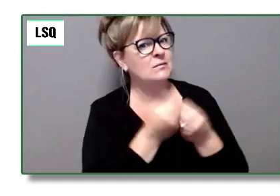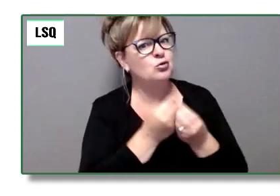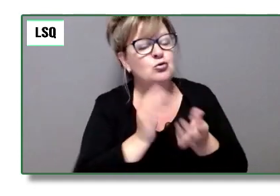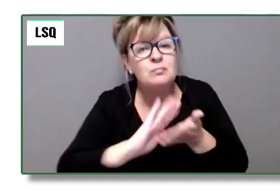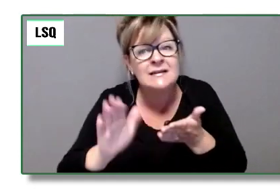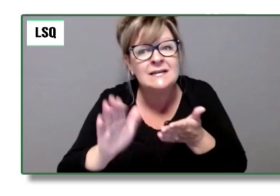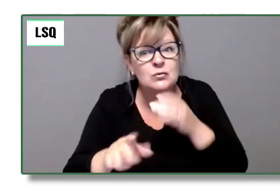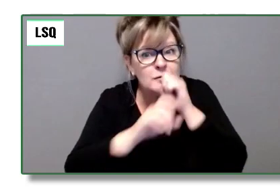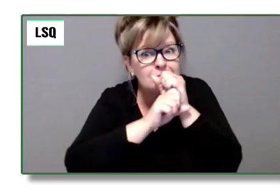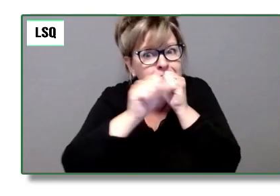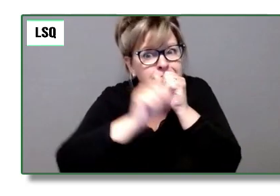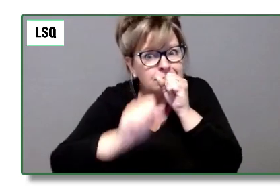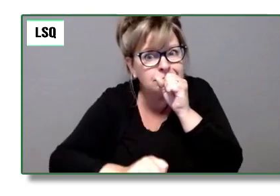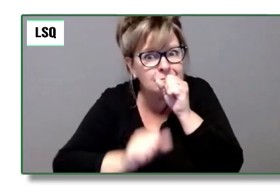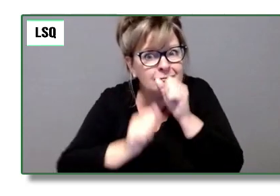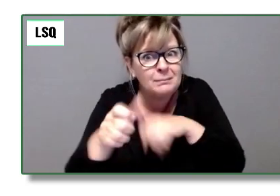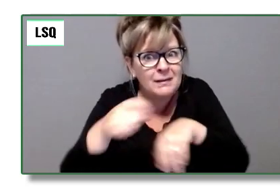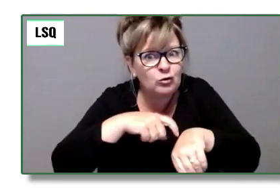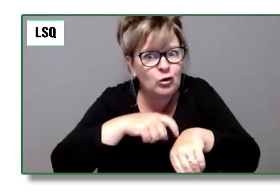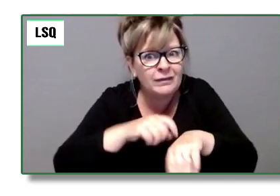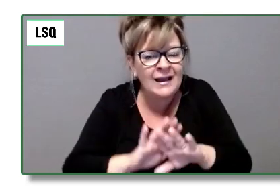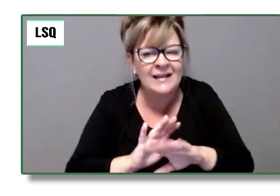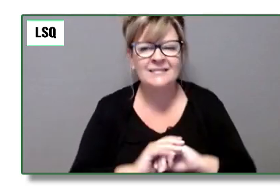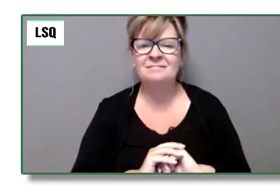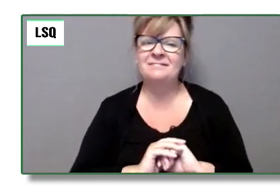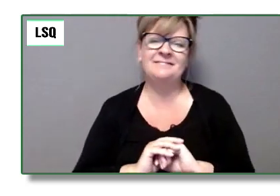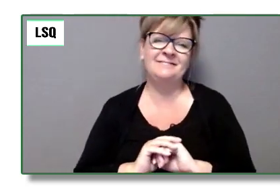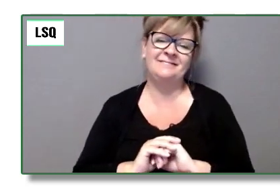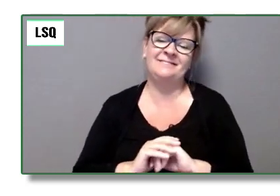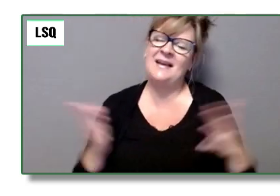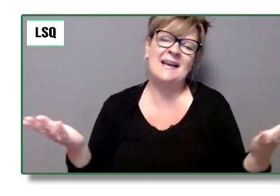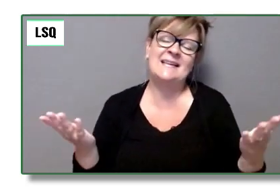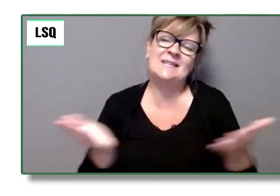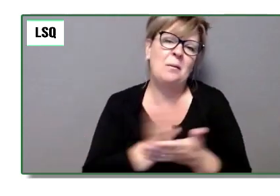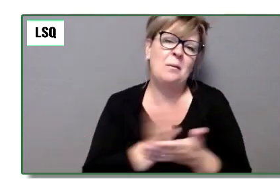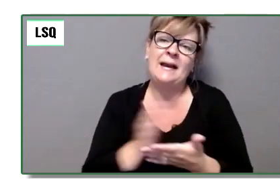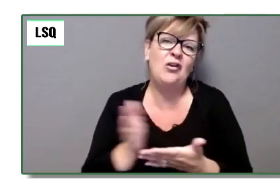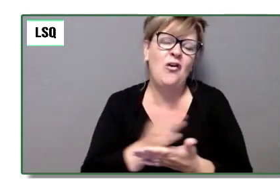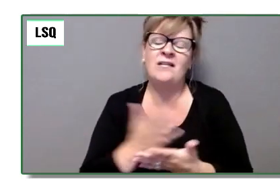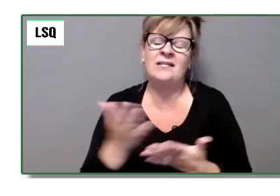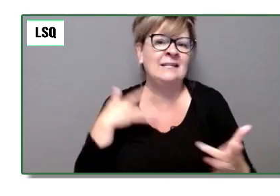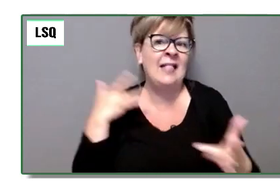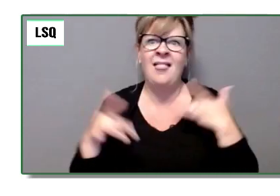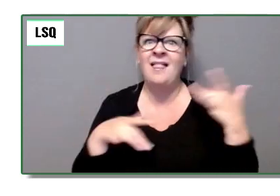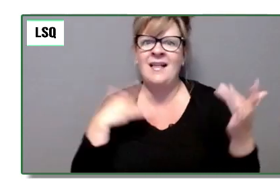de changements, surtout sur les sentiers. Merci beaucoup de m'avoir invité. Merci beaucoup.